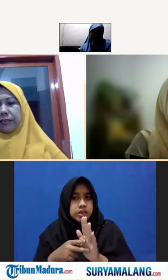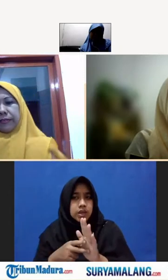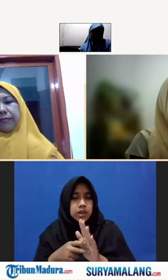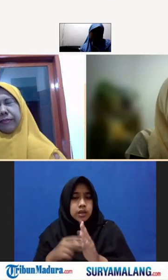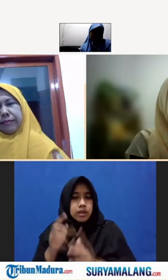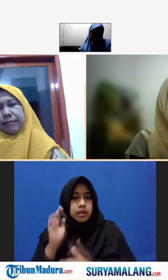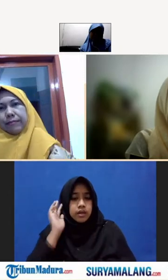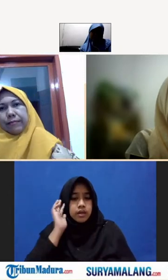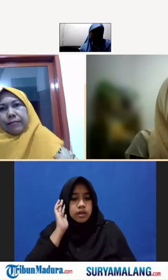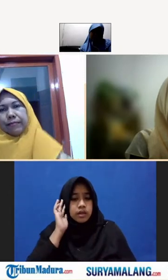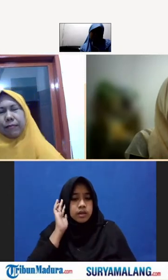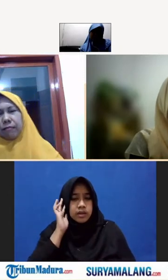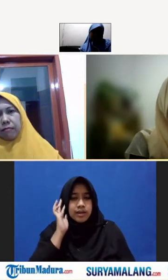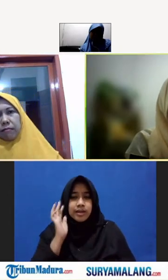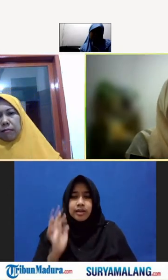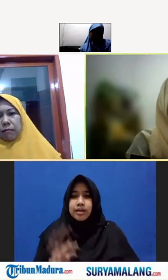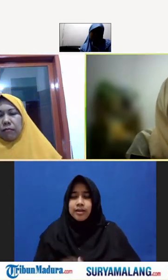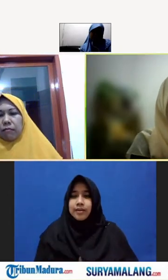siapa ya, Bu?